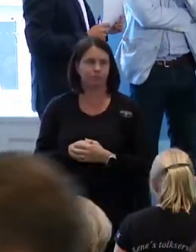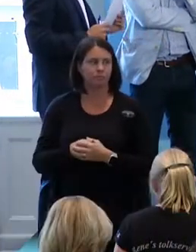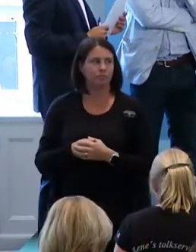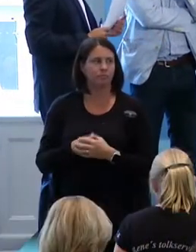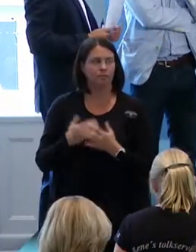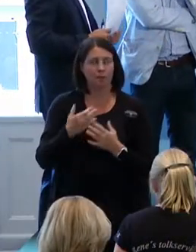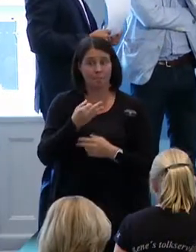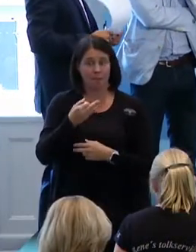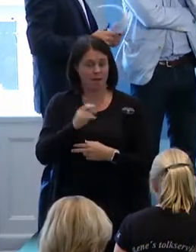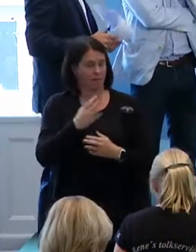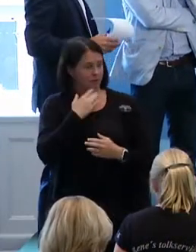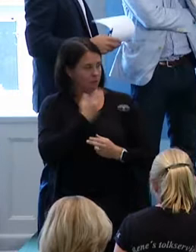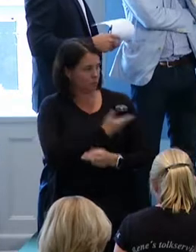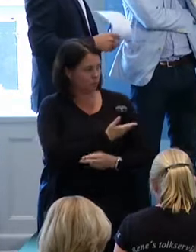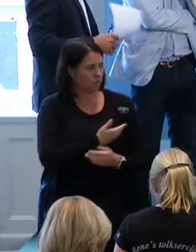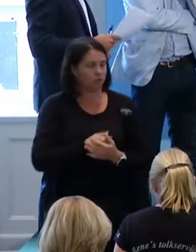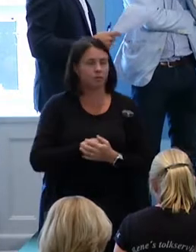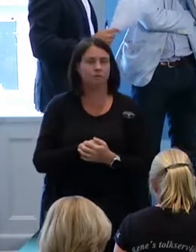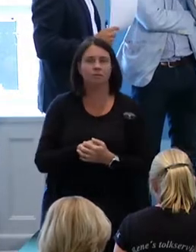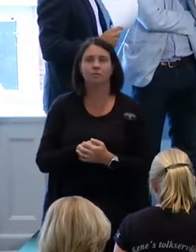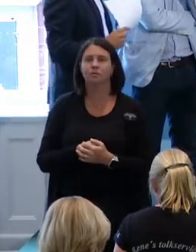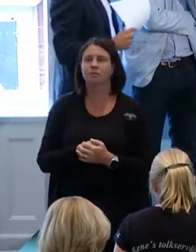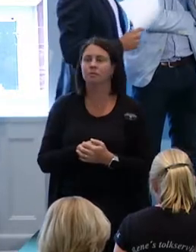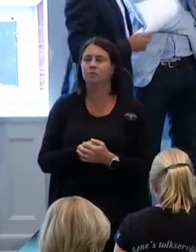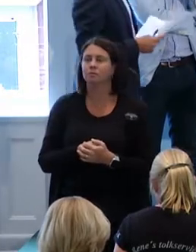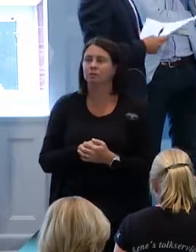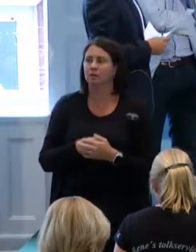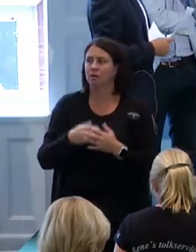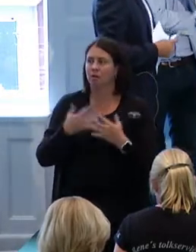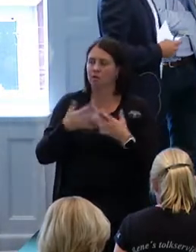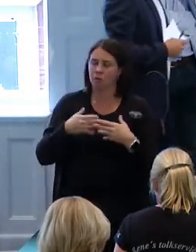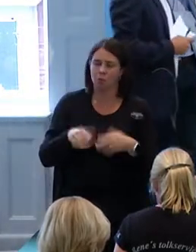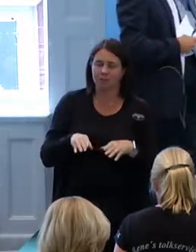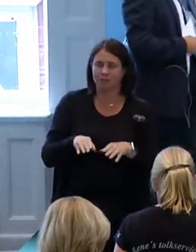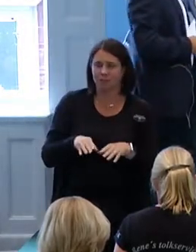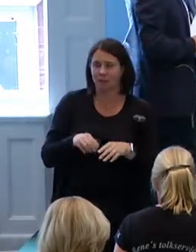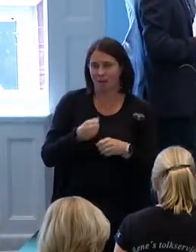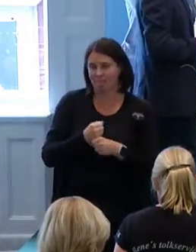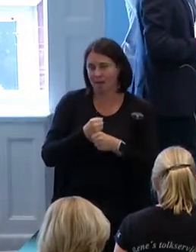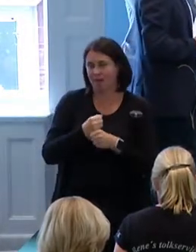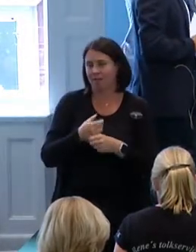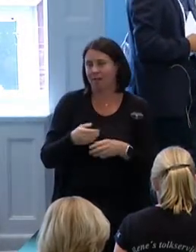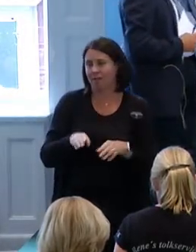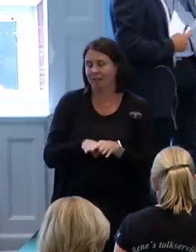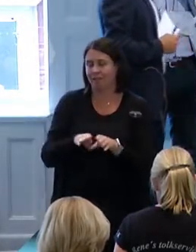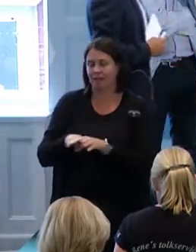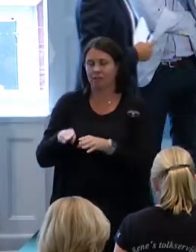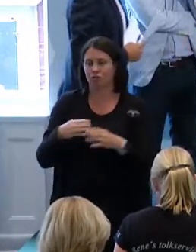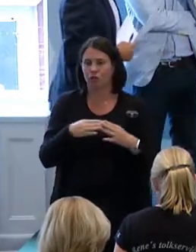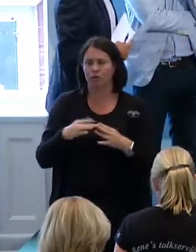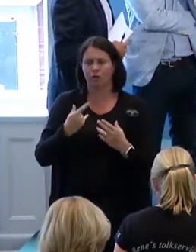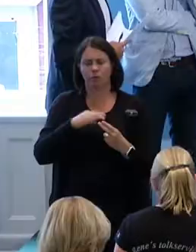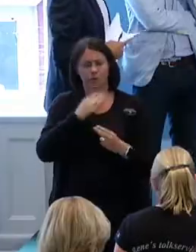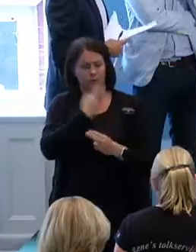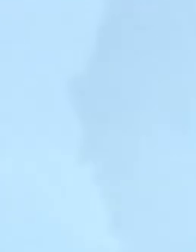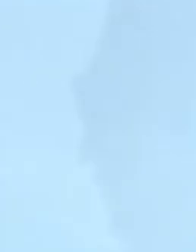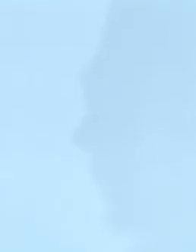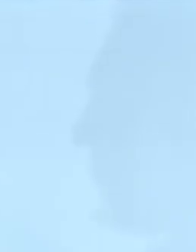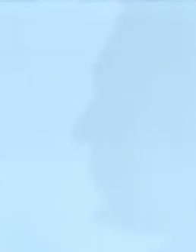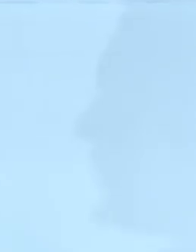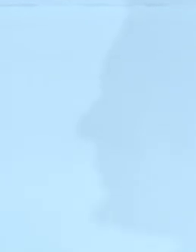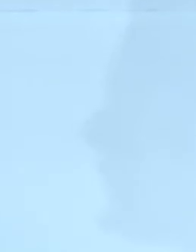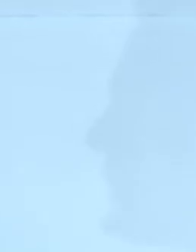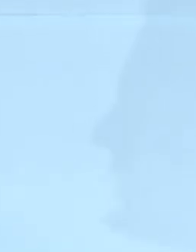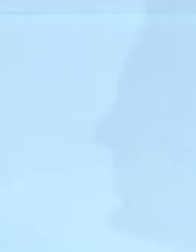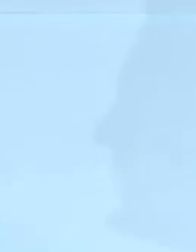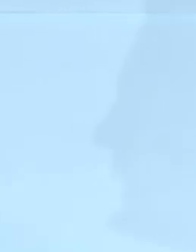Vad säger Per? Framöver, för att bygga den funktionsplanen, täta staden, vad behöver vi? Vad vill du säga? Ja, men vi vill ha fler som sluter